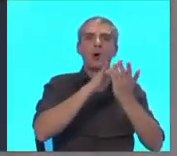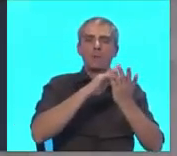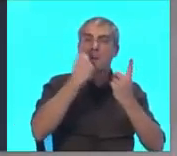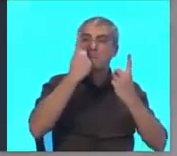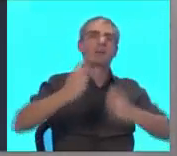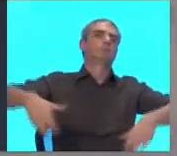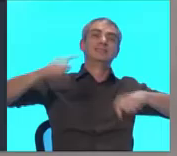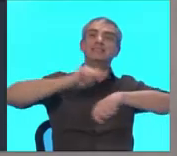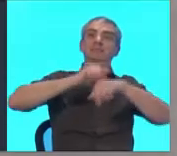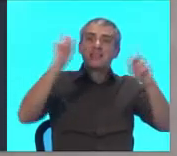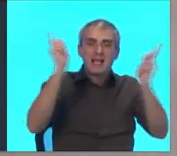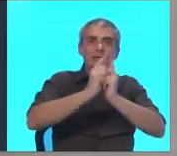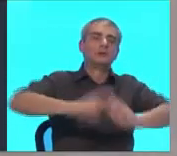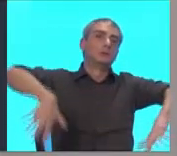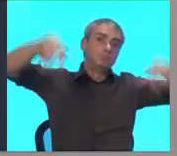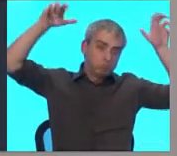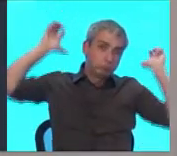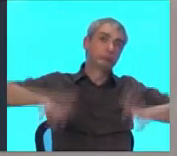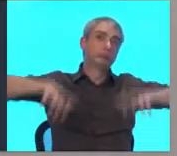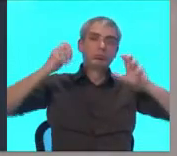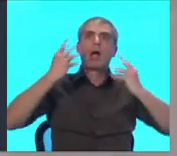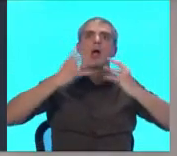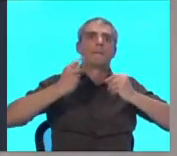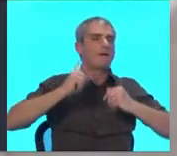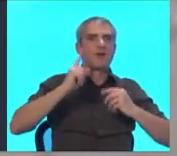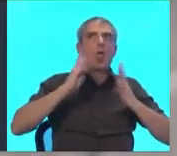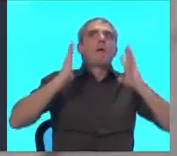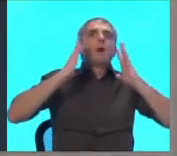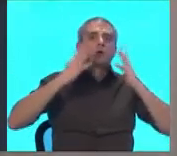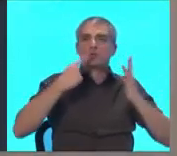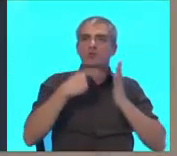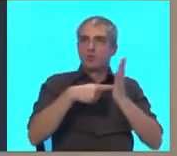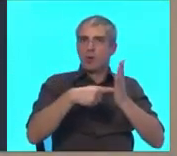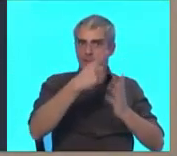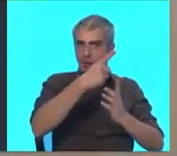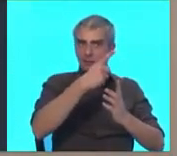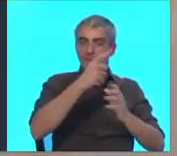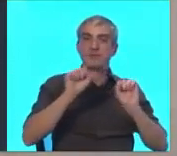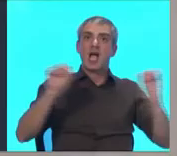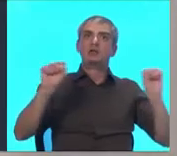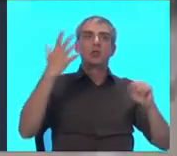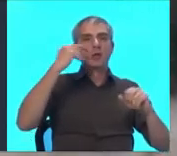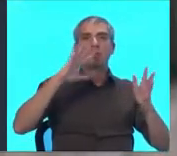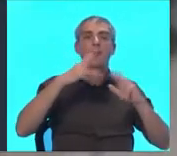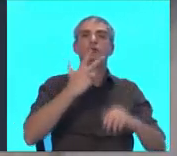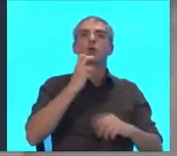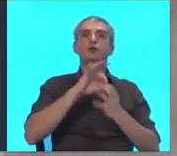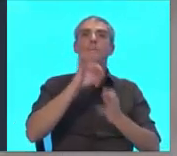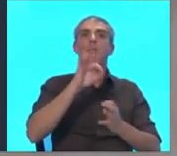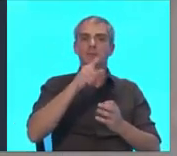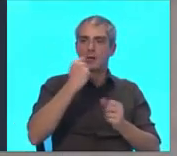בפרק זמן קצר, ירדו כמויות יחסית גדולות, אבל לא מאוד גדולות. למשל, באשקלון ירדו בסביבות ה-30 מילימטרים, זה